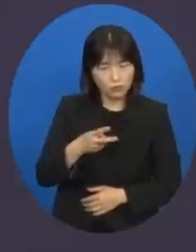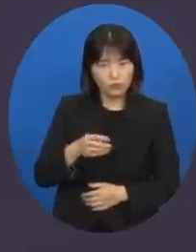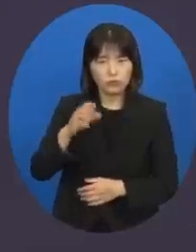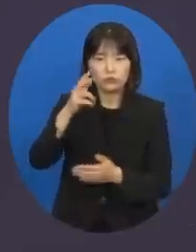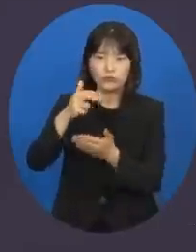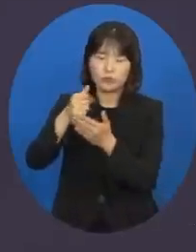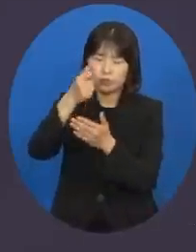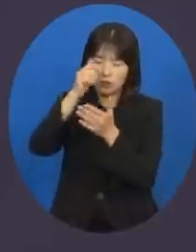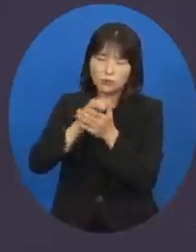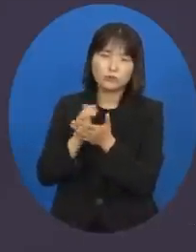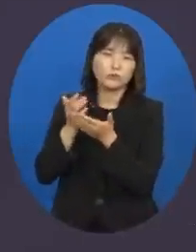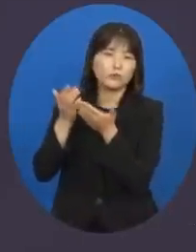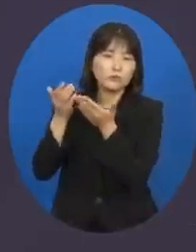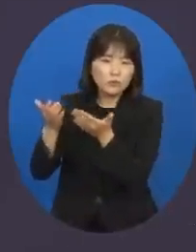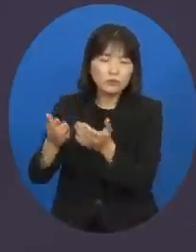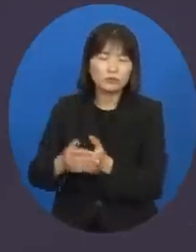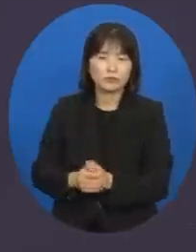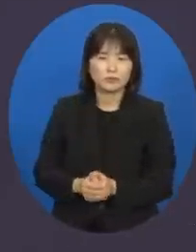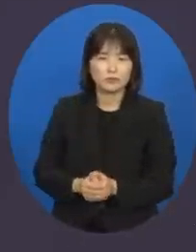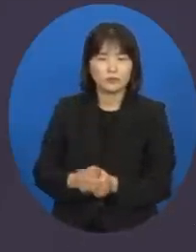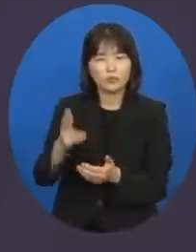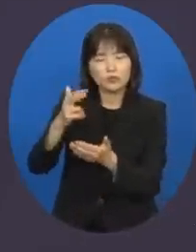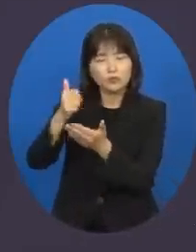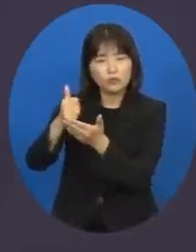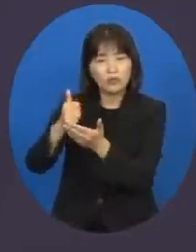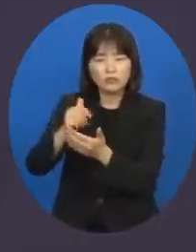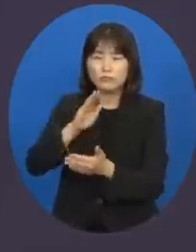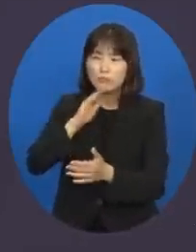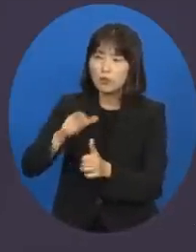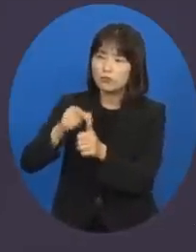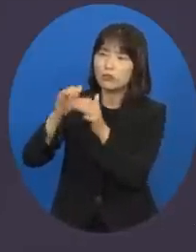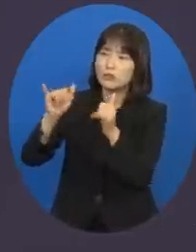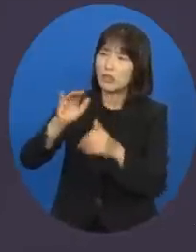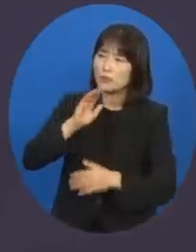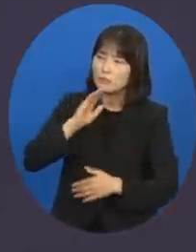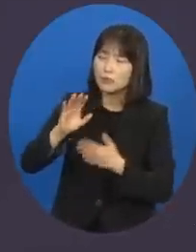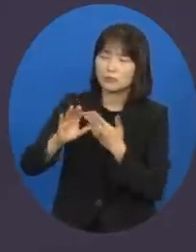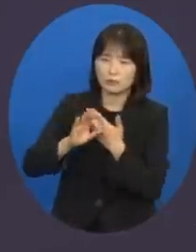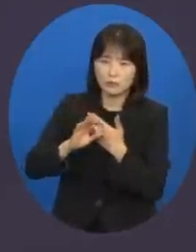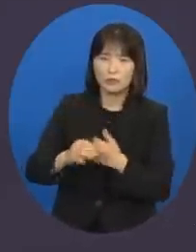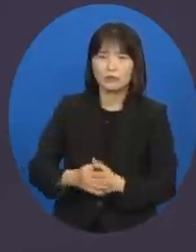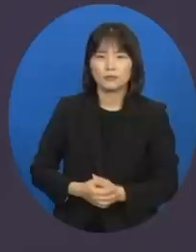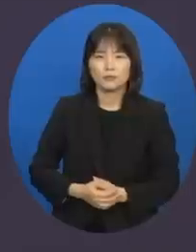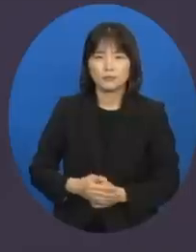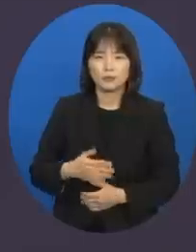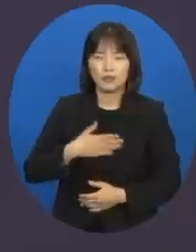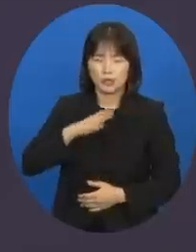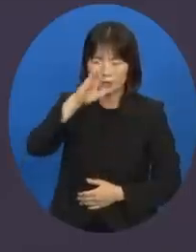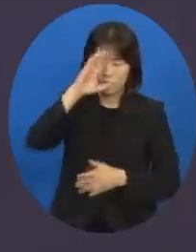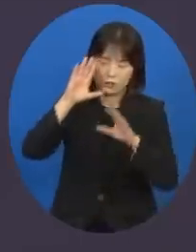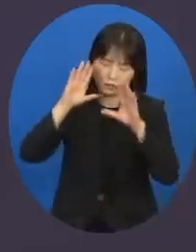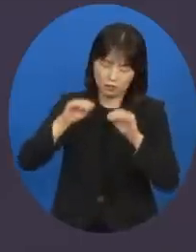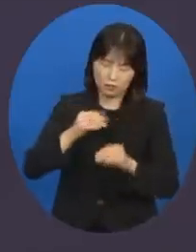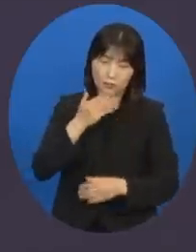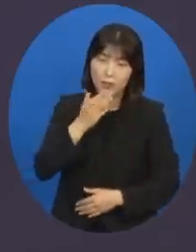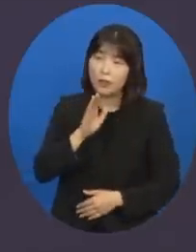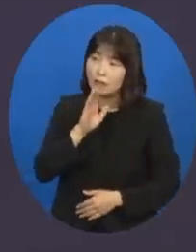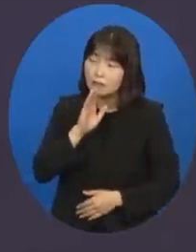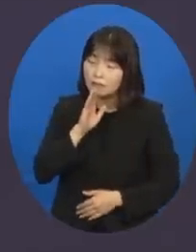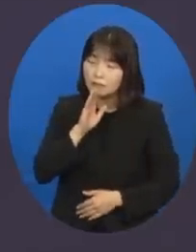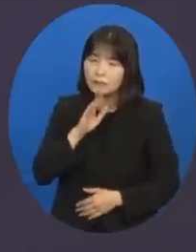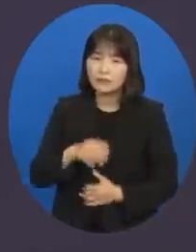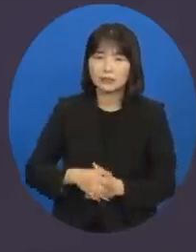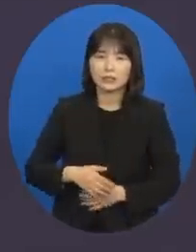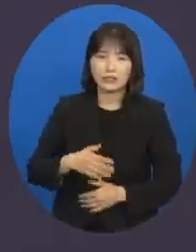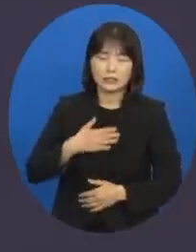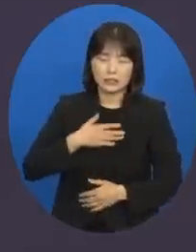기도하고 있지는 않습니까? 주님, 주님이 진정 구원자시면 제 병을 고칠 수 있지 않습니까?